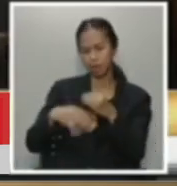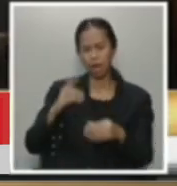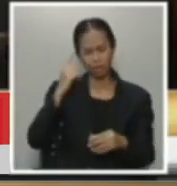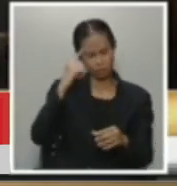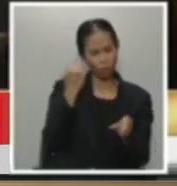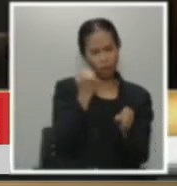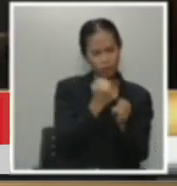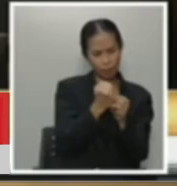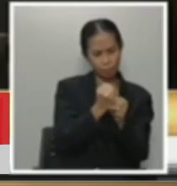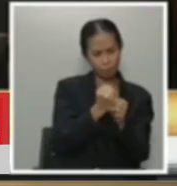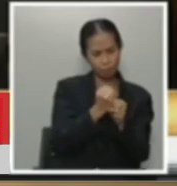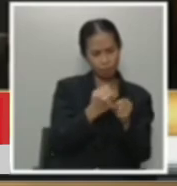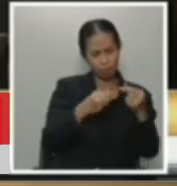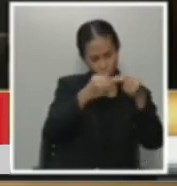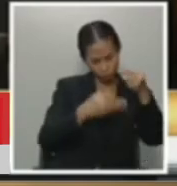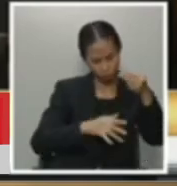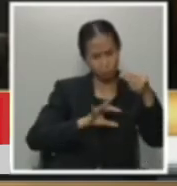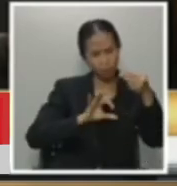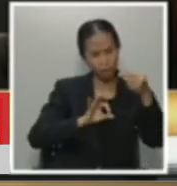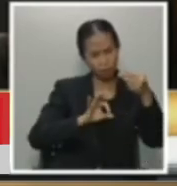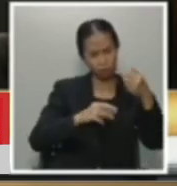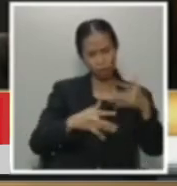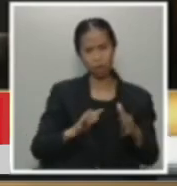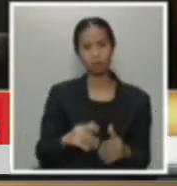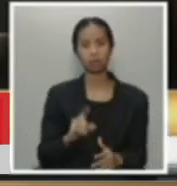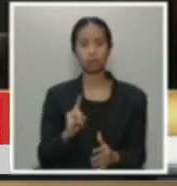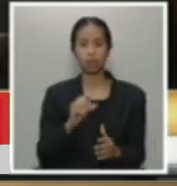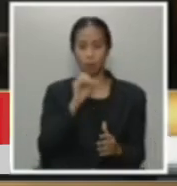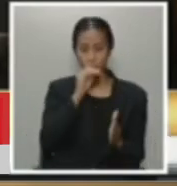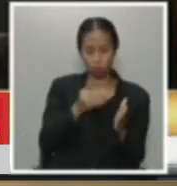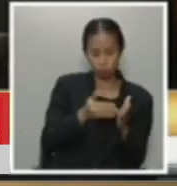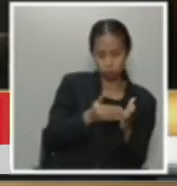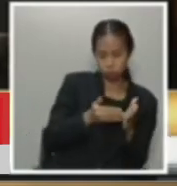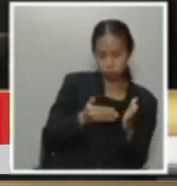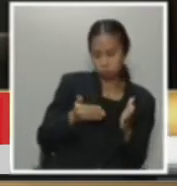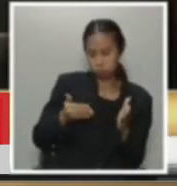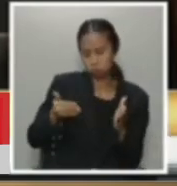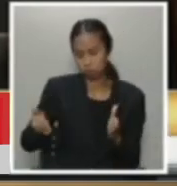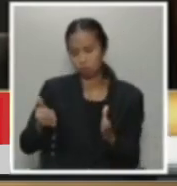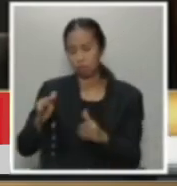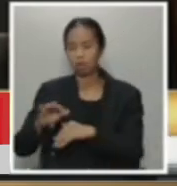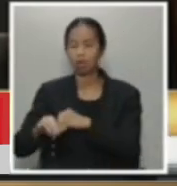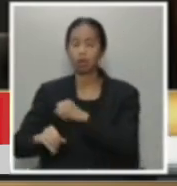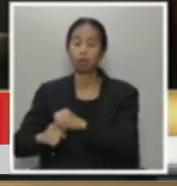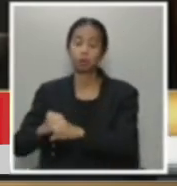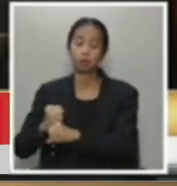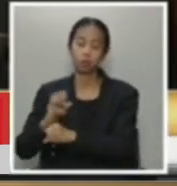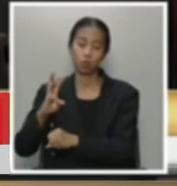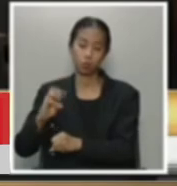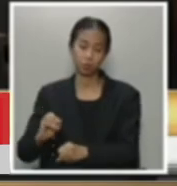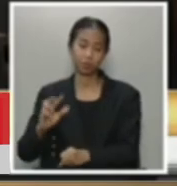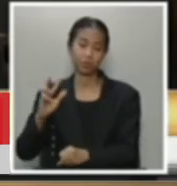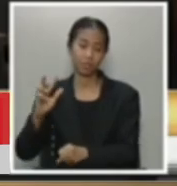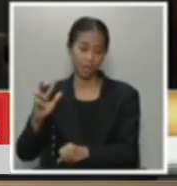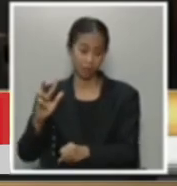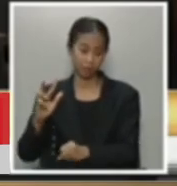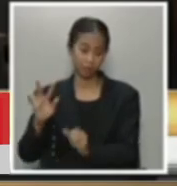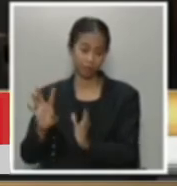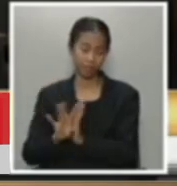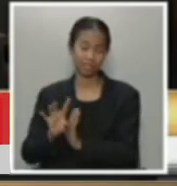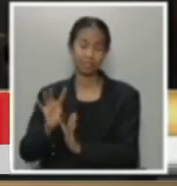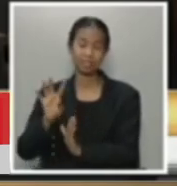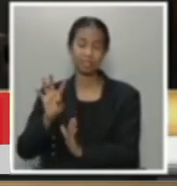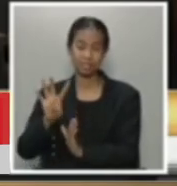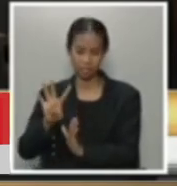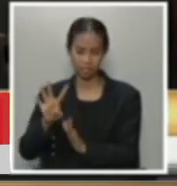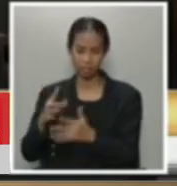นนะครับเพราะว่าในนั้นบอกว่าจะต้องไปเสร็จถึงคิวที่4ของปี63นี้นะครับผมก็จะรอดูในคิวที่4ของปี63ว่าคงจะเสร็